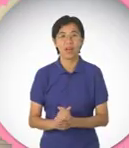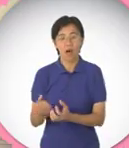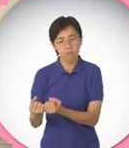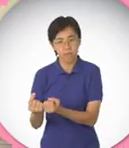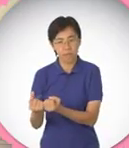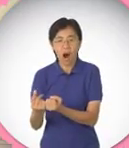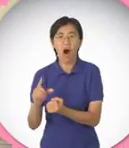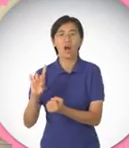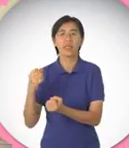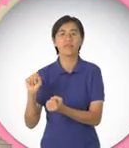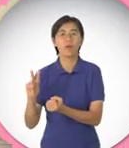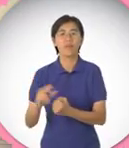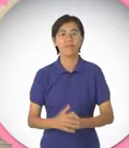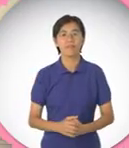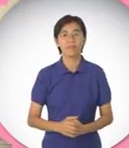112